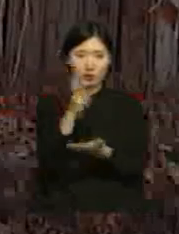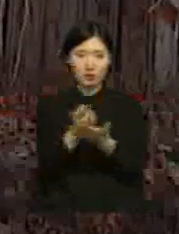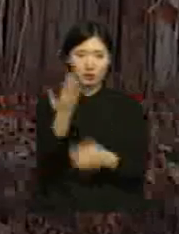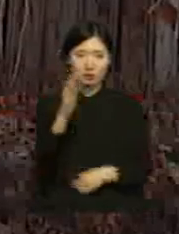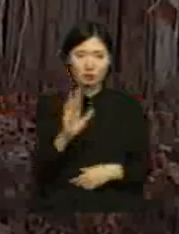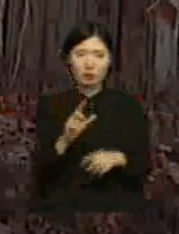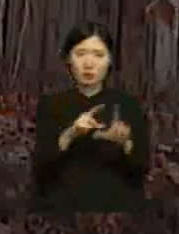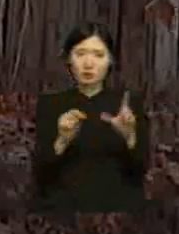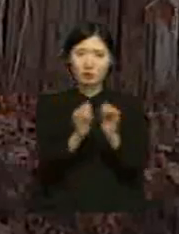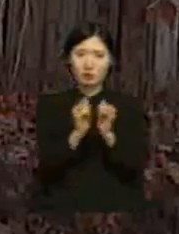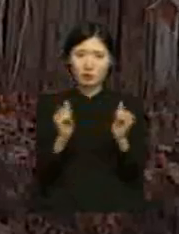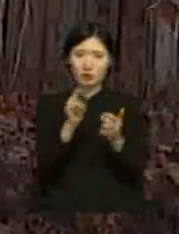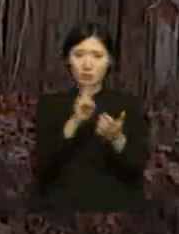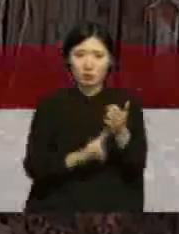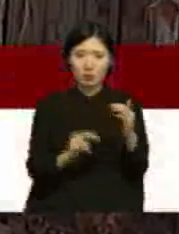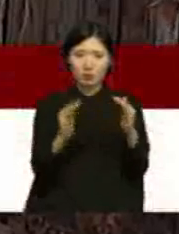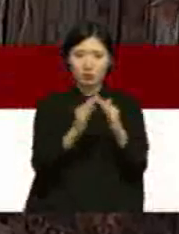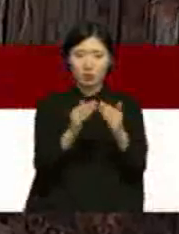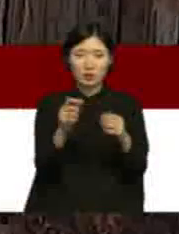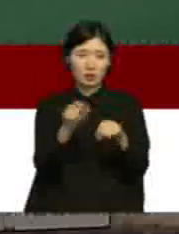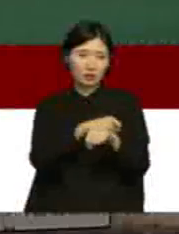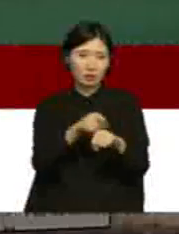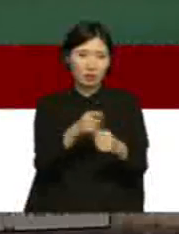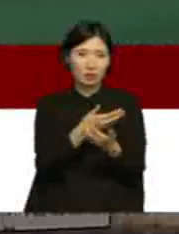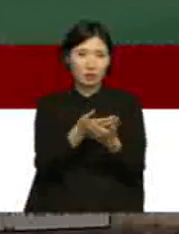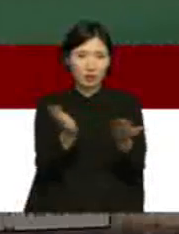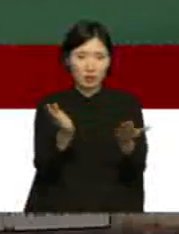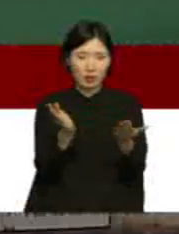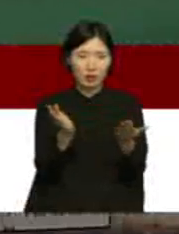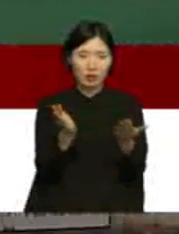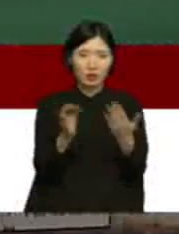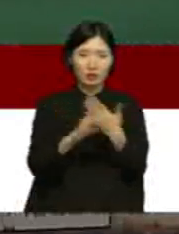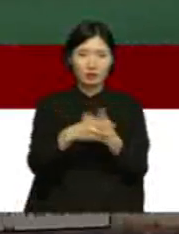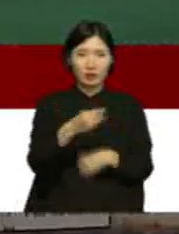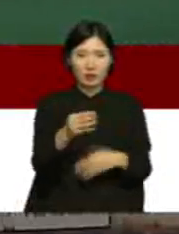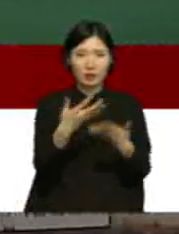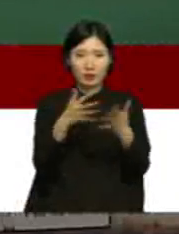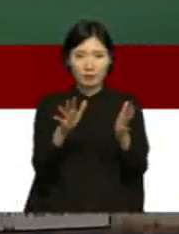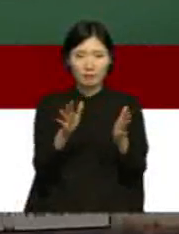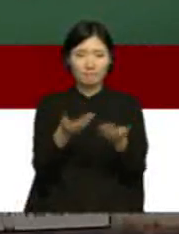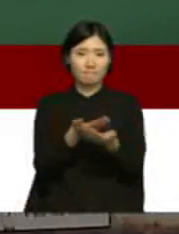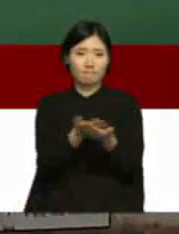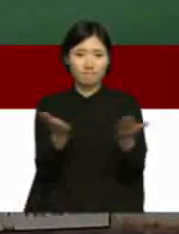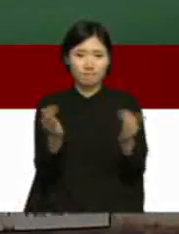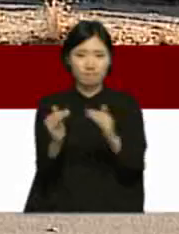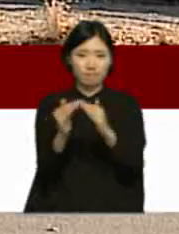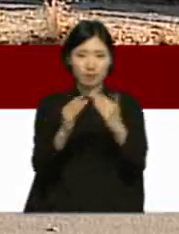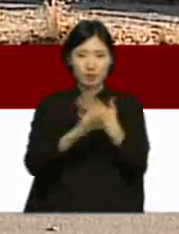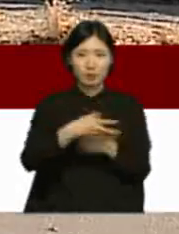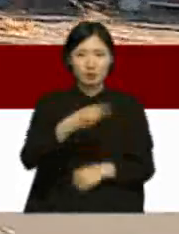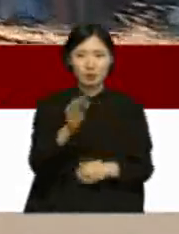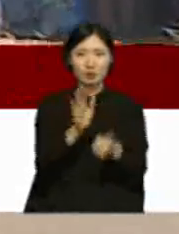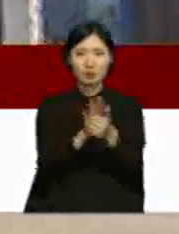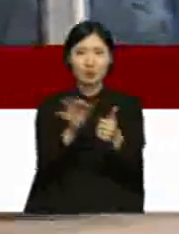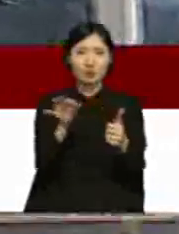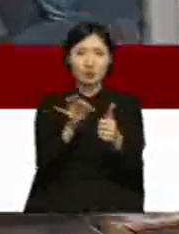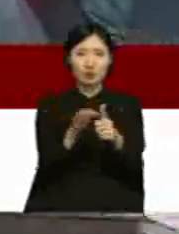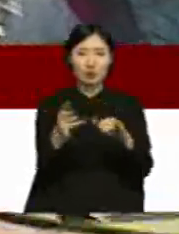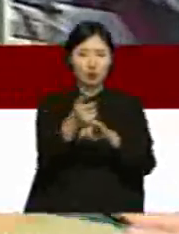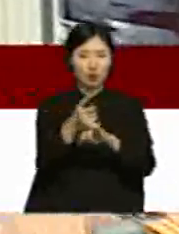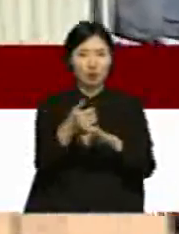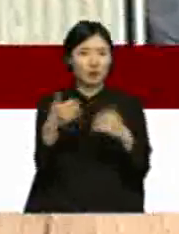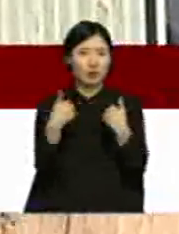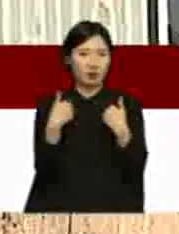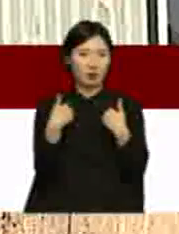주민들은 분양주택 특별 공급이나 분양전환 임대 아파트 제공 이주 임대료 지원이 반드시 이루어져야